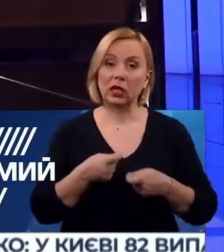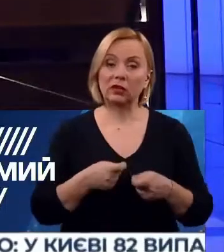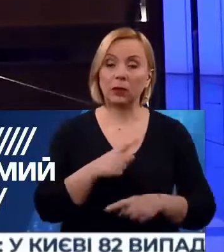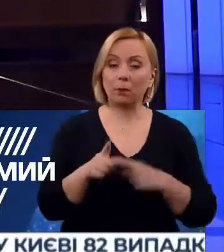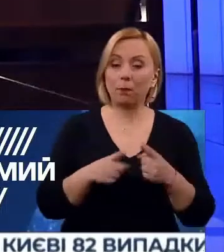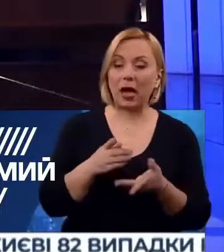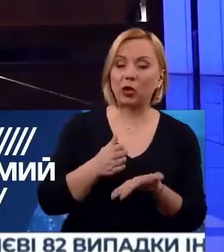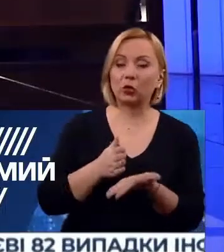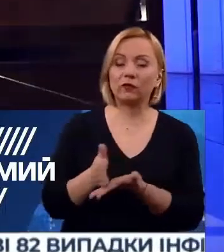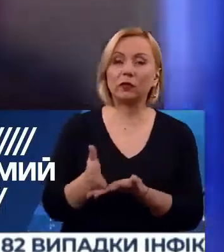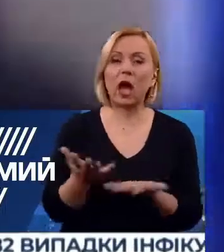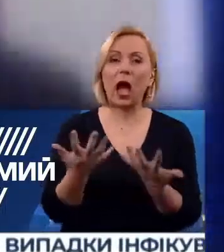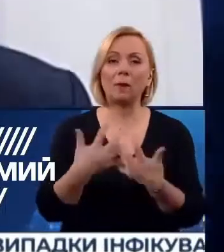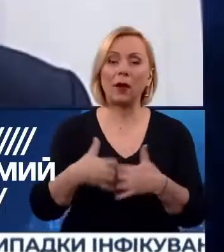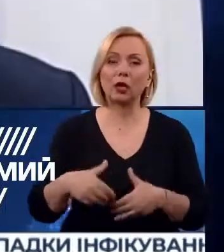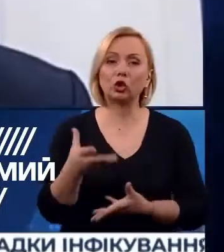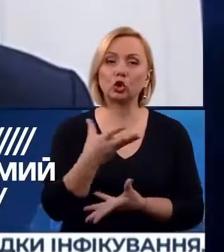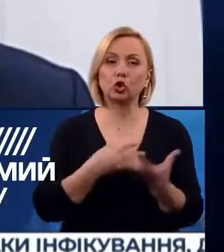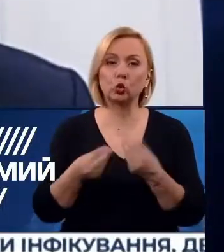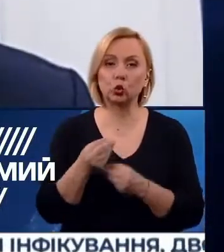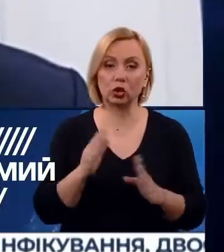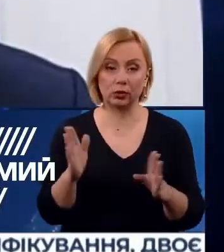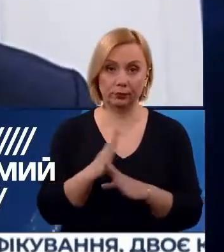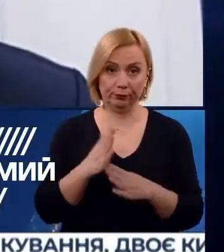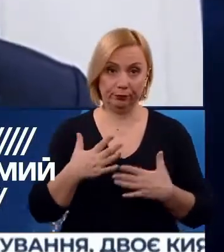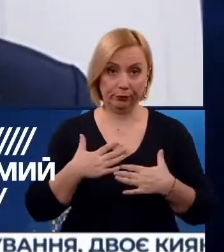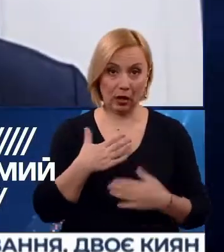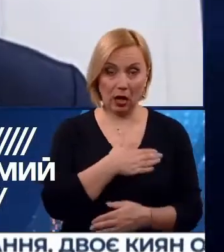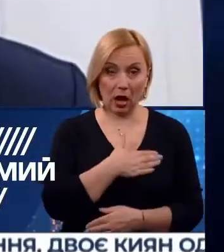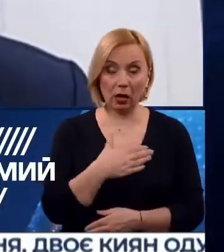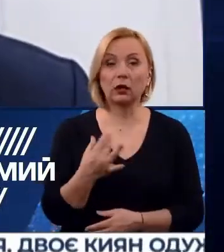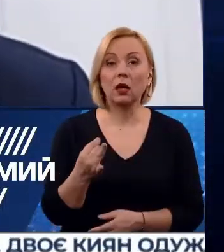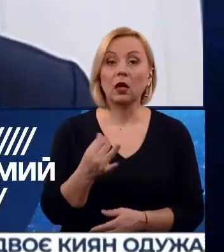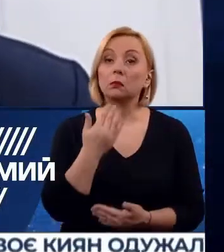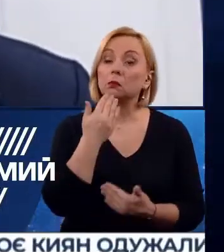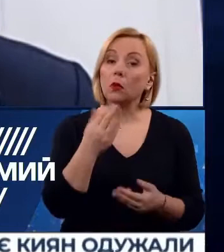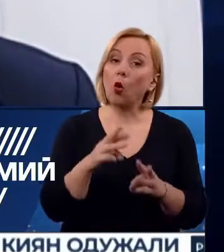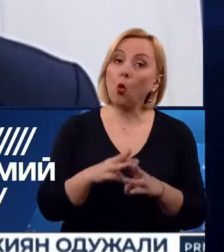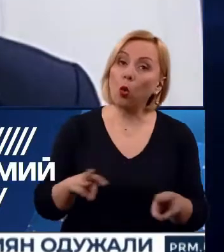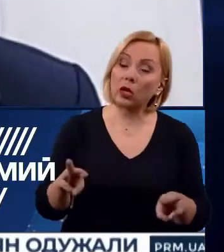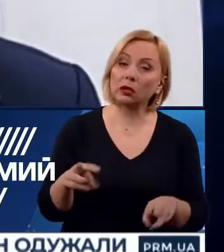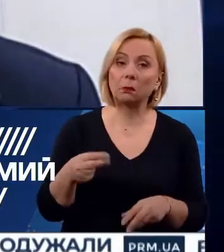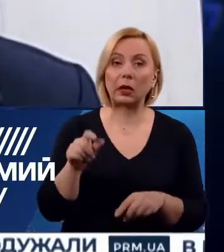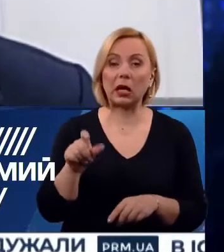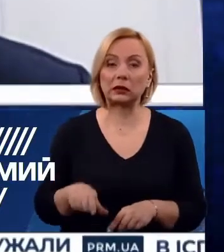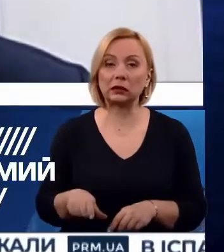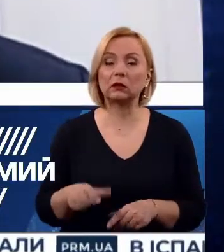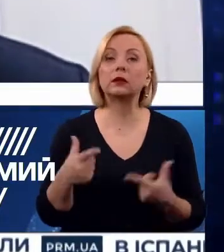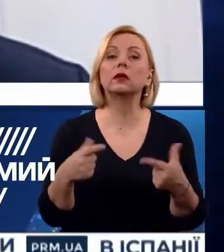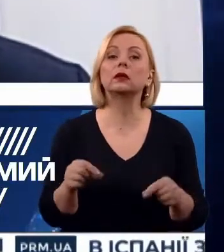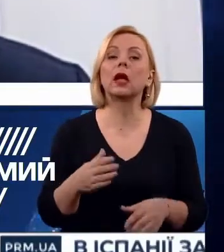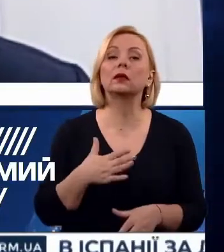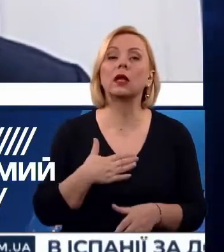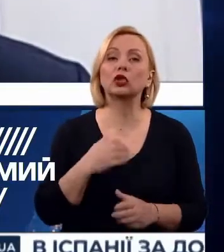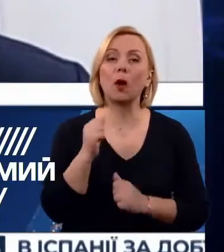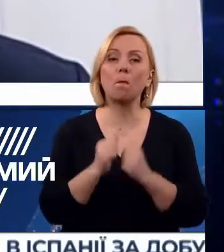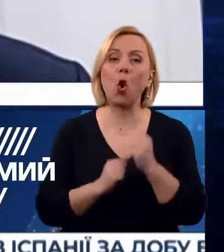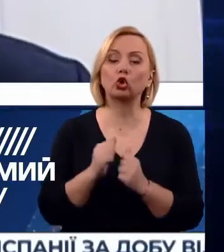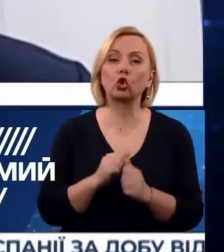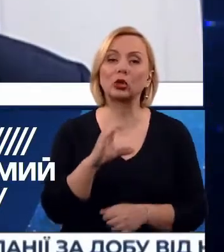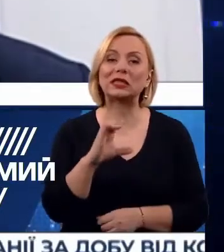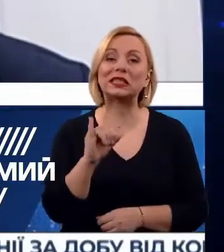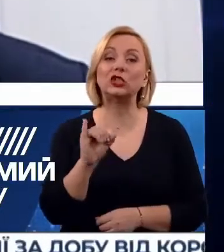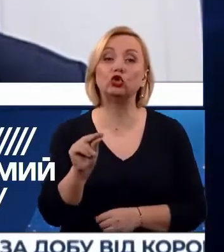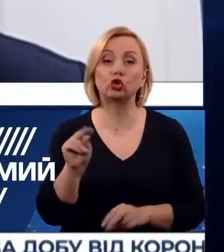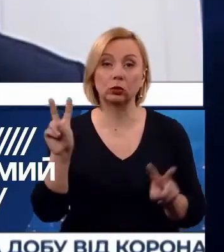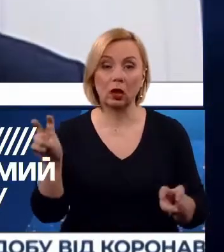виробництво апаратів штучної вентиляції легень. І тому я хочу запитати теж і уряд, і президента, де наш Мотор Січ, де наш